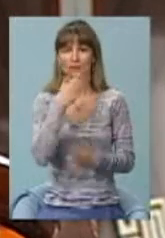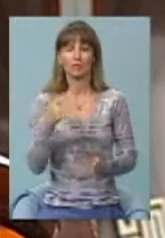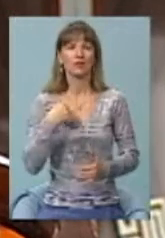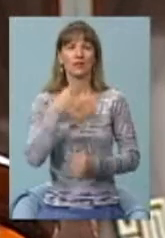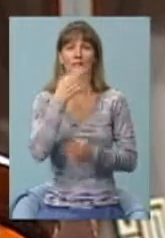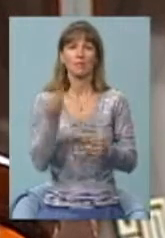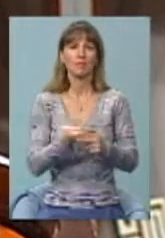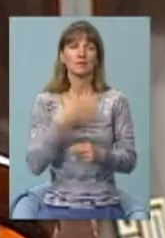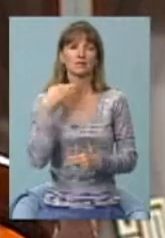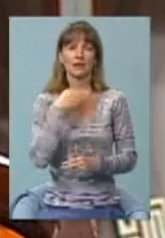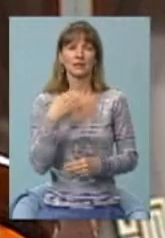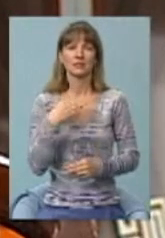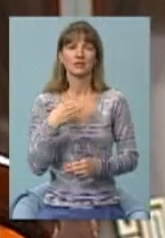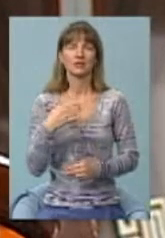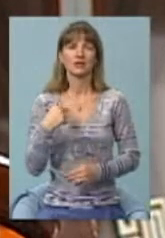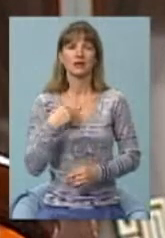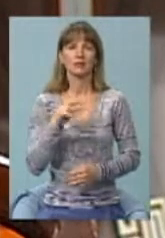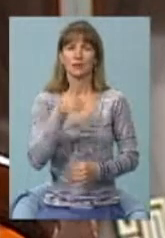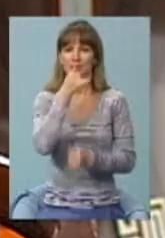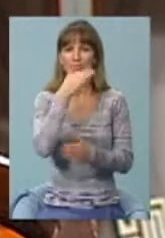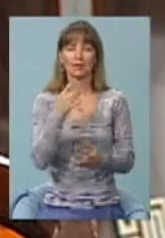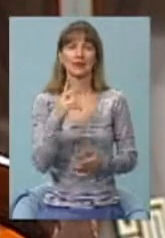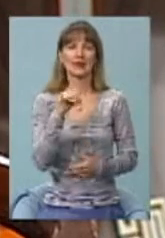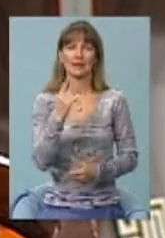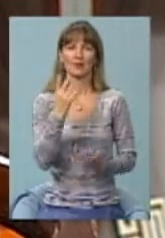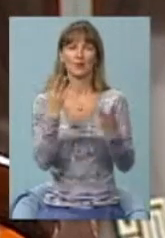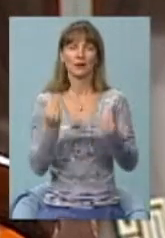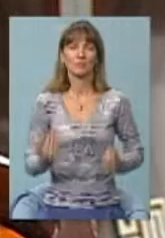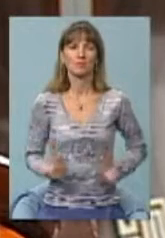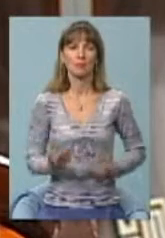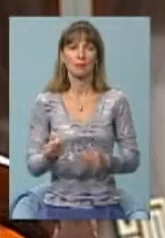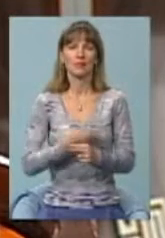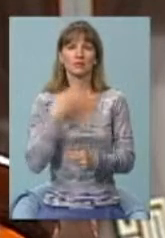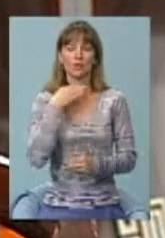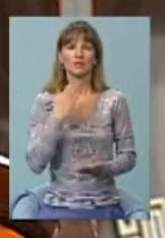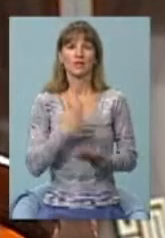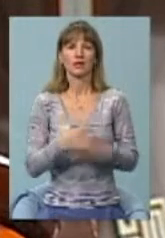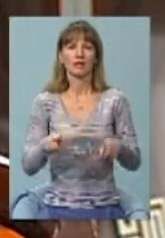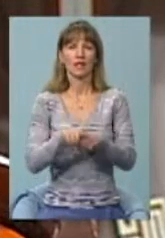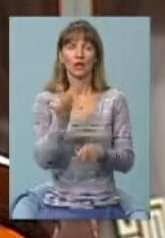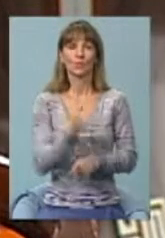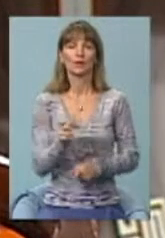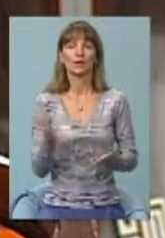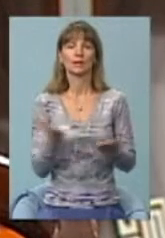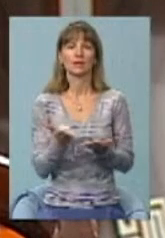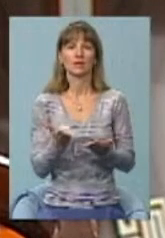не можу без м'яса. Я не змогла навіть дня прожити без нього. Але, напевно ж, є такі люди, які